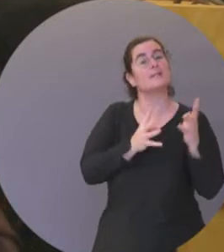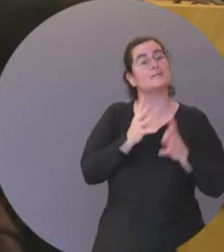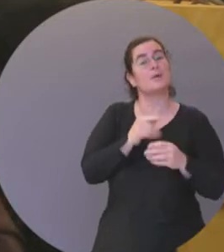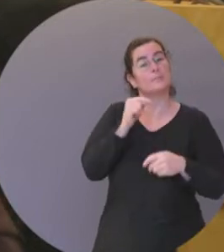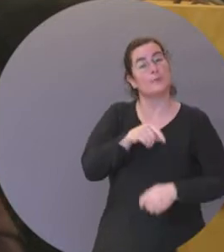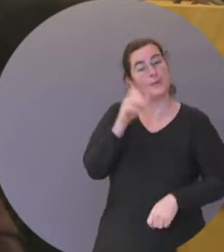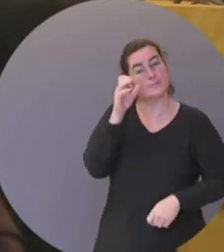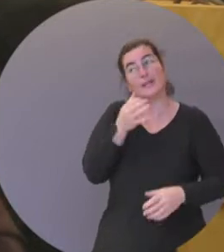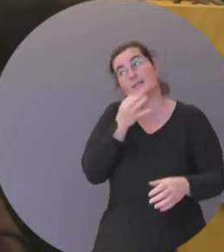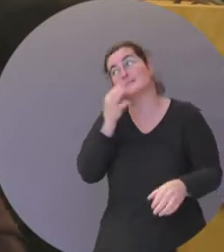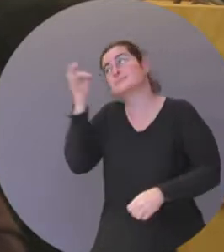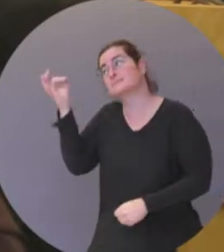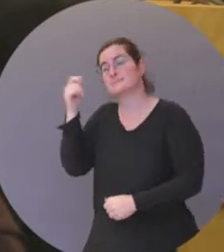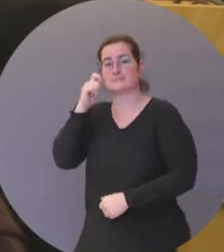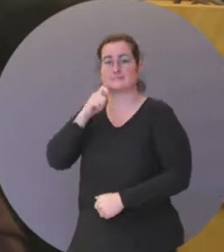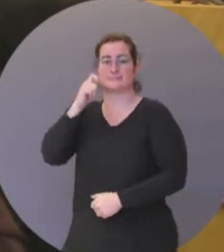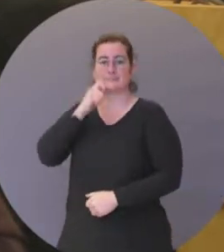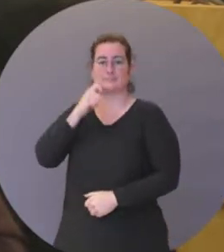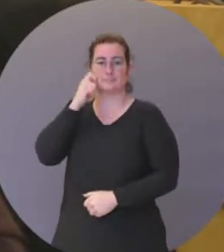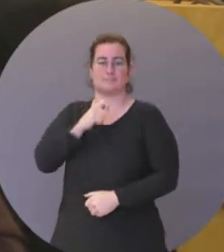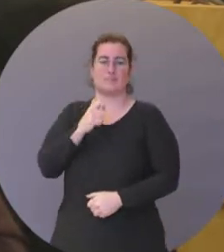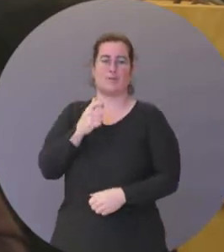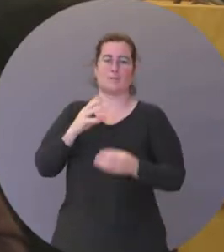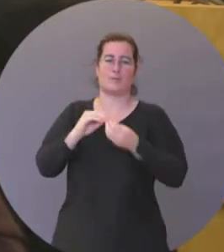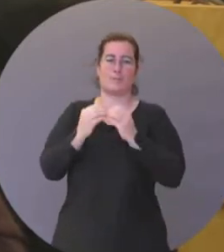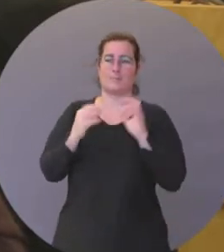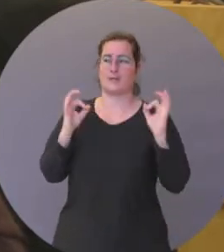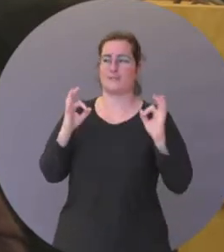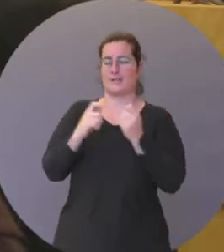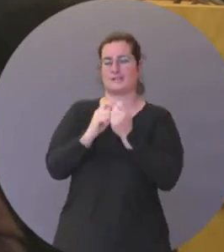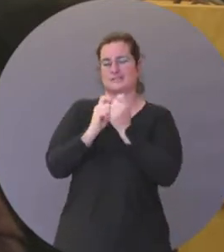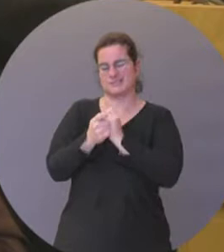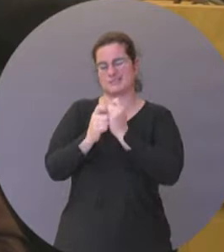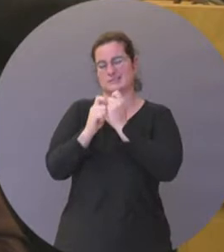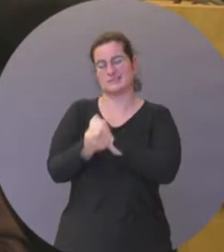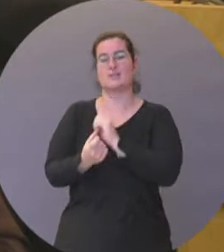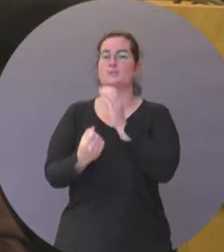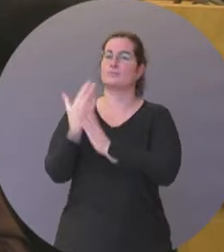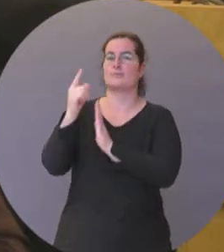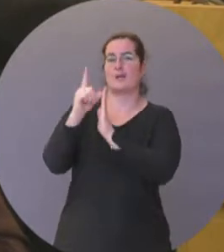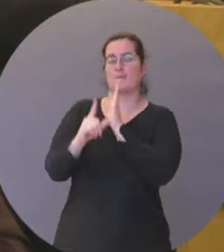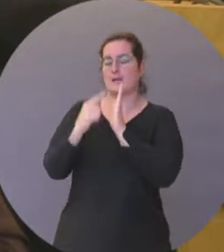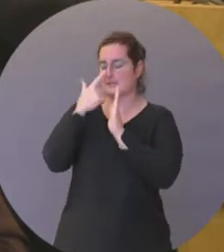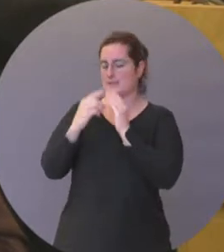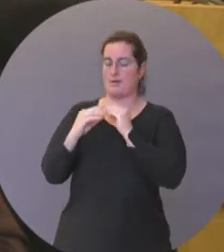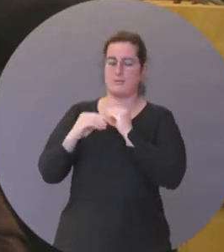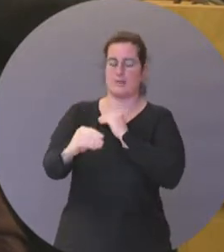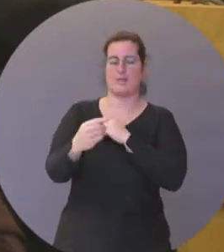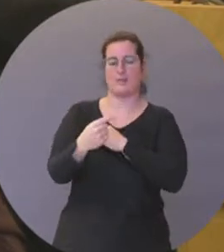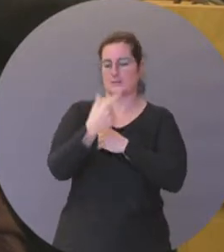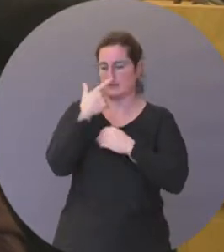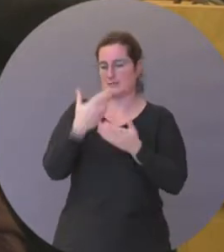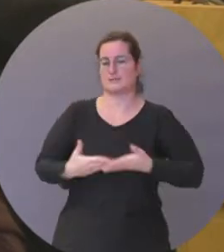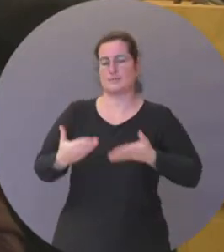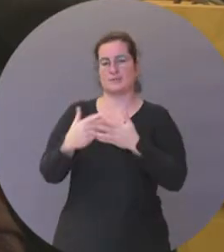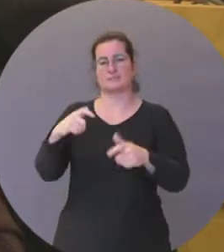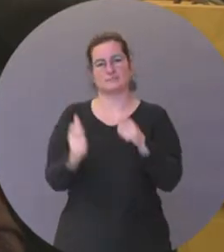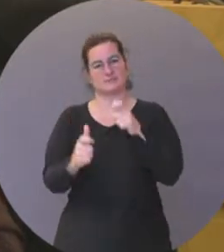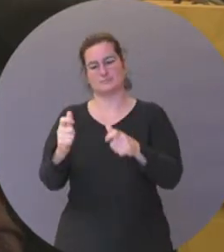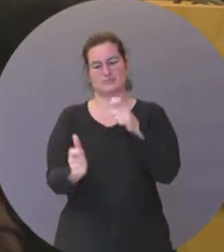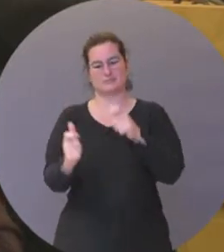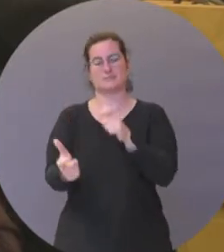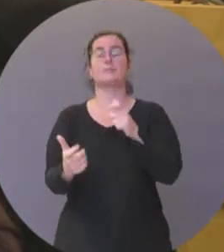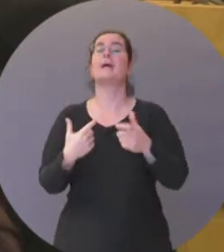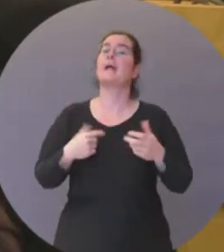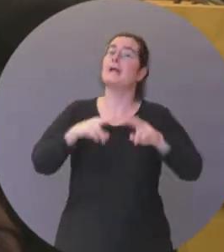sur les dégâts causés par ces dispositifs réglementaires ces lois pour lesquelles on voit bien que les études d'impact